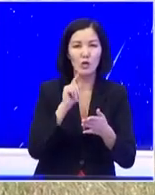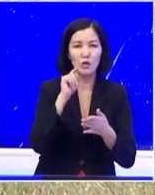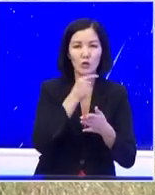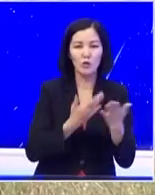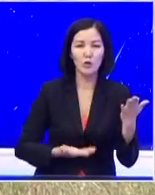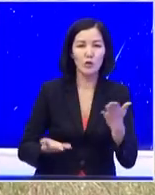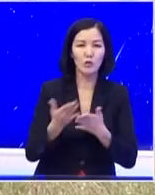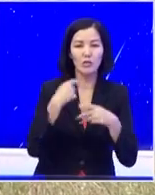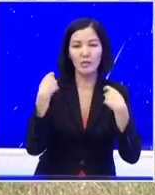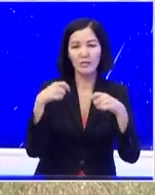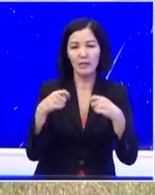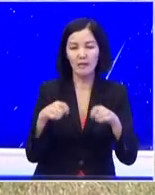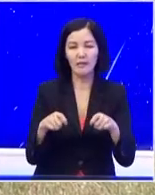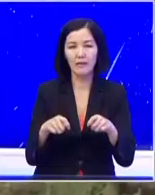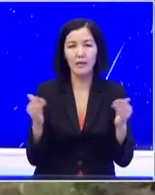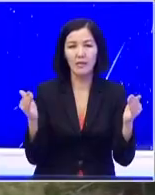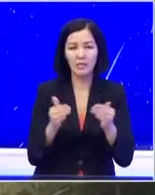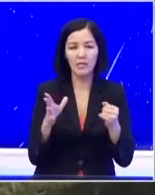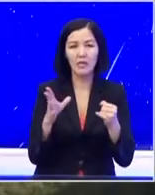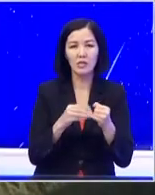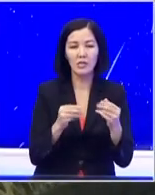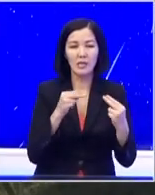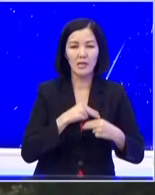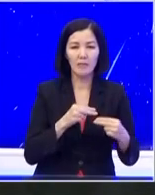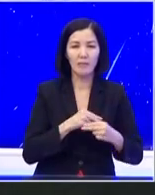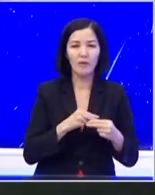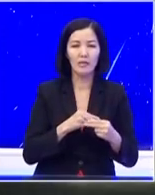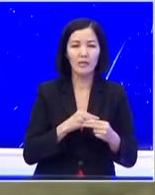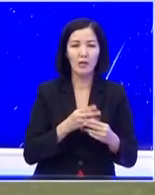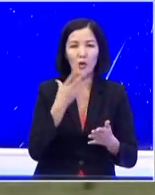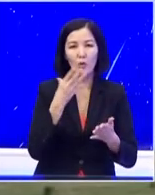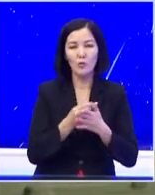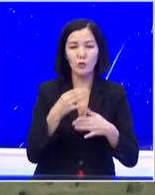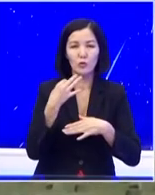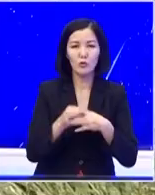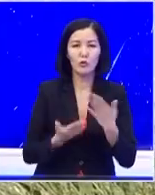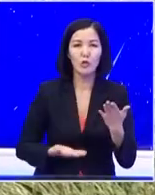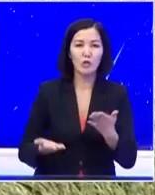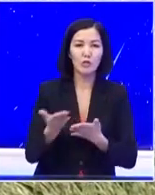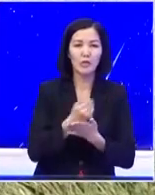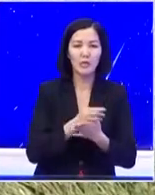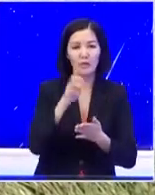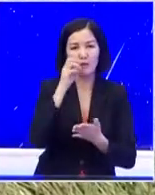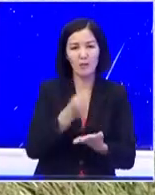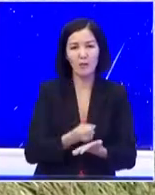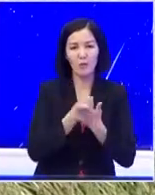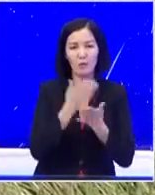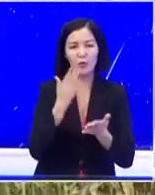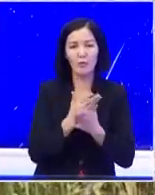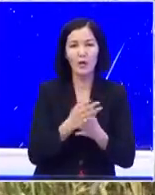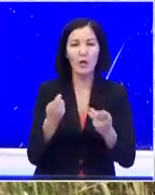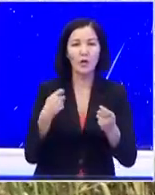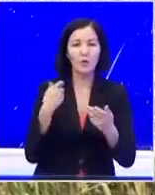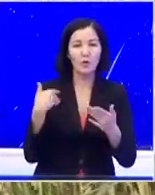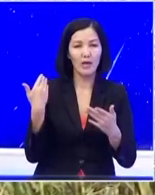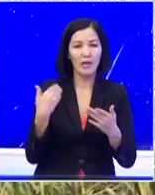сырттан алушыларға сатады. Телімдей жерге осылайша тер төге жүре бұйырған нәсібін алады. Әрине шаруа жүргізуге мемлекет қолдау сеп. Тұқым мен